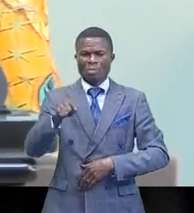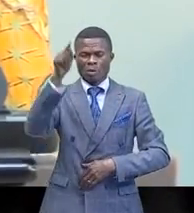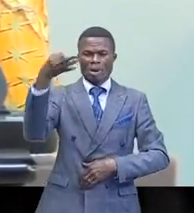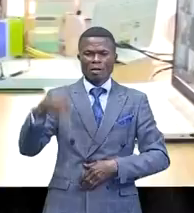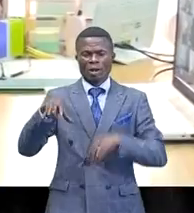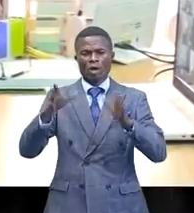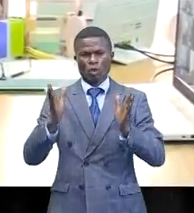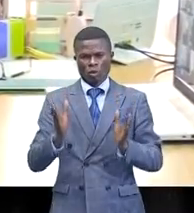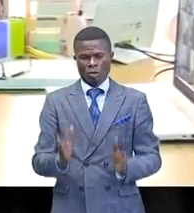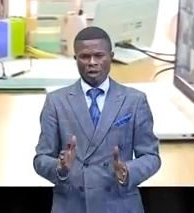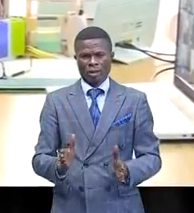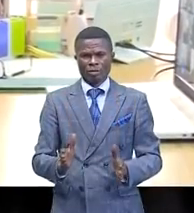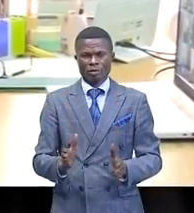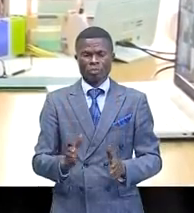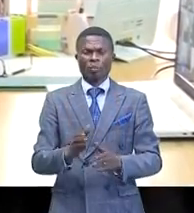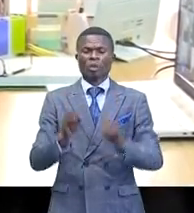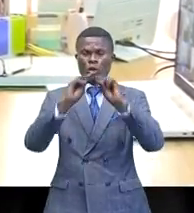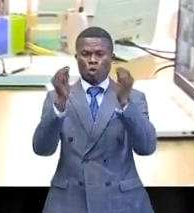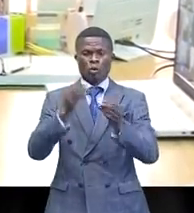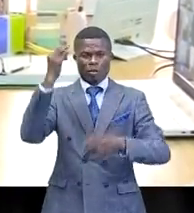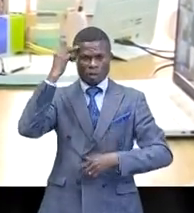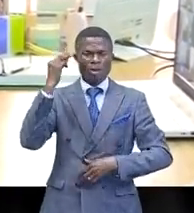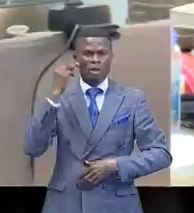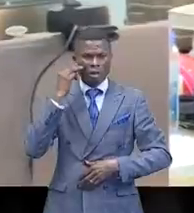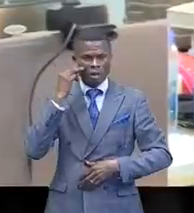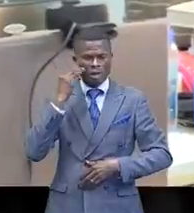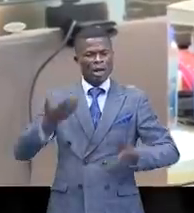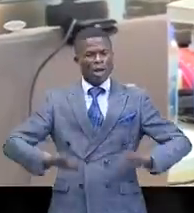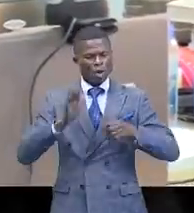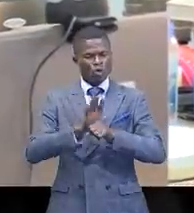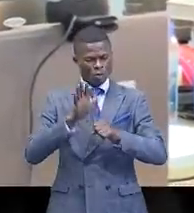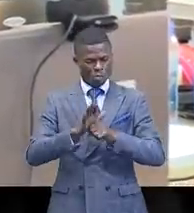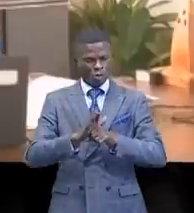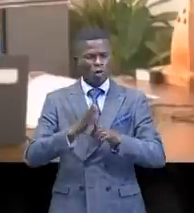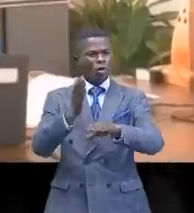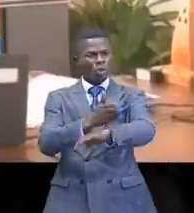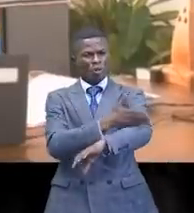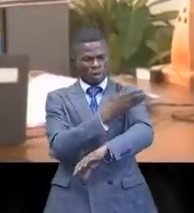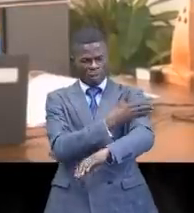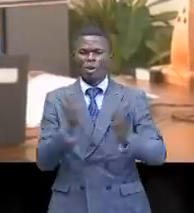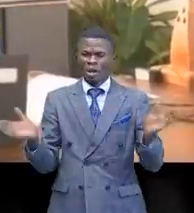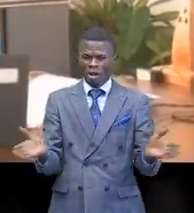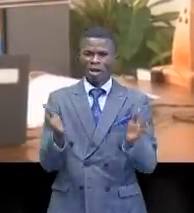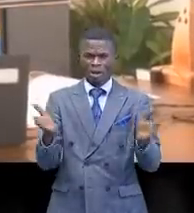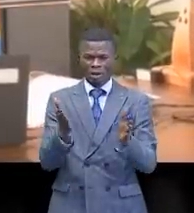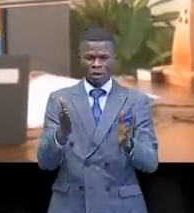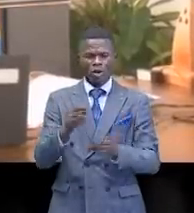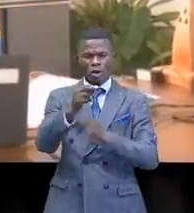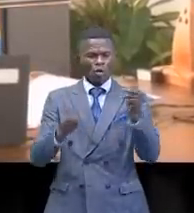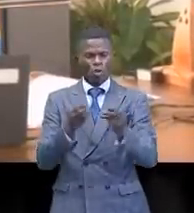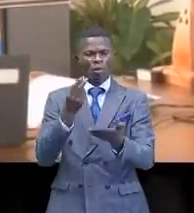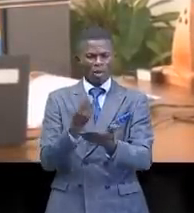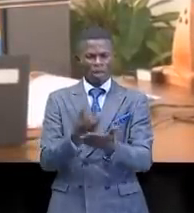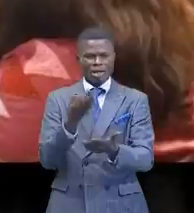congolais. Le Conseil de ministres a salué cette performance et a encouragé les régies